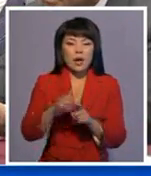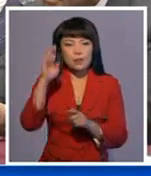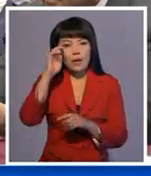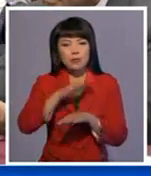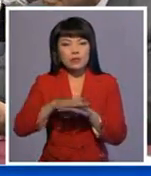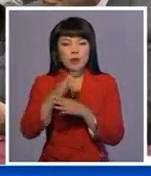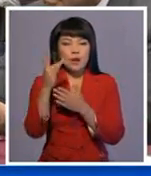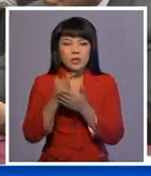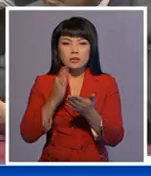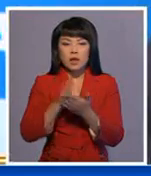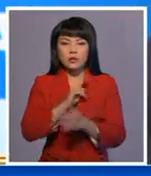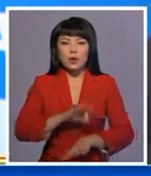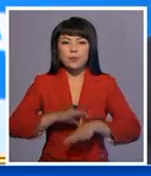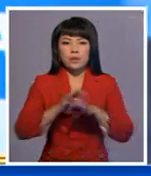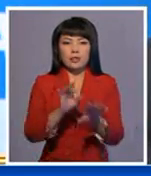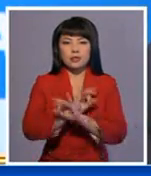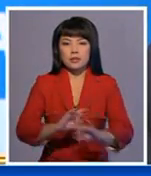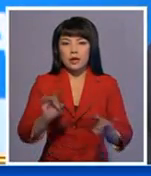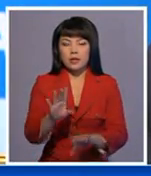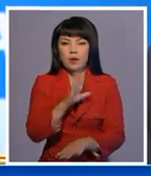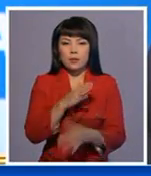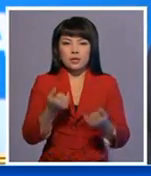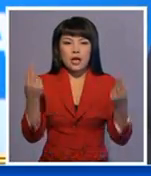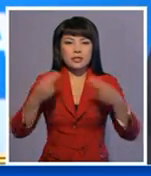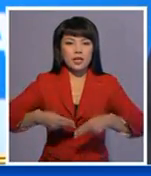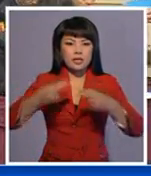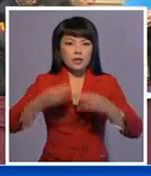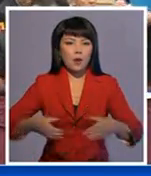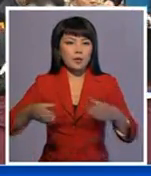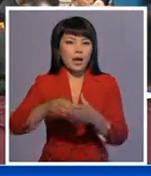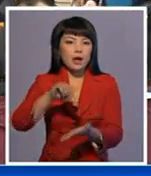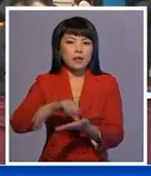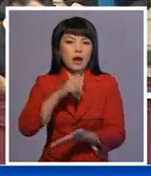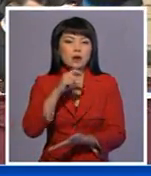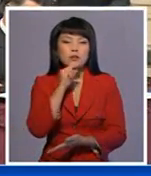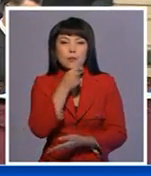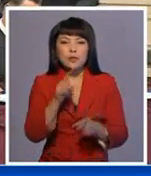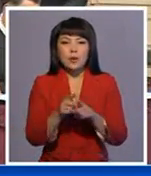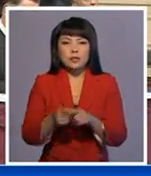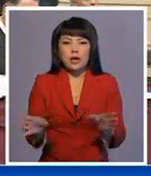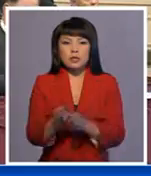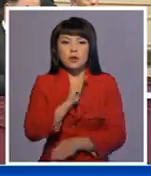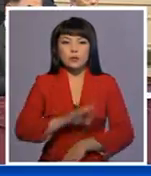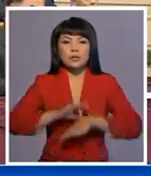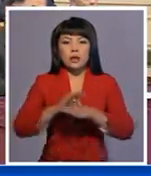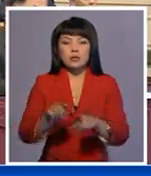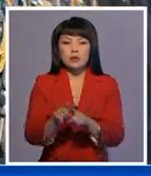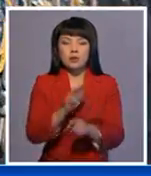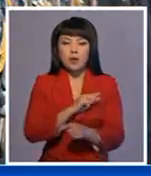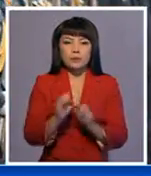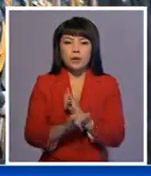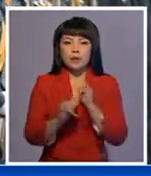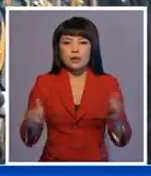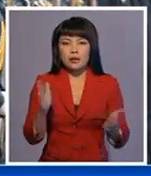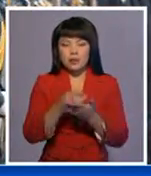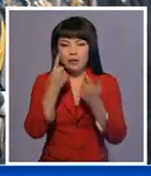іске асыру мәселелерін қарастырды. Сондай-ақ кедендік одақ пен бірыңғай экономикалық кеңістік аумағындағы өзара ынтымақтастықты жандандыру мәселесі де